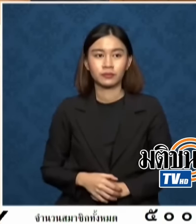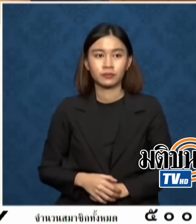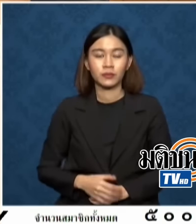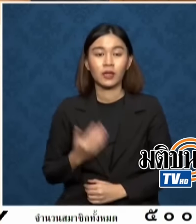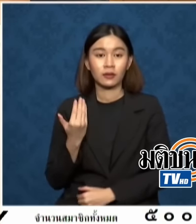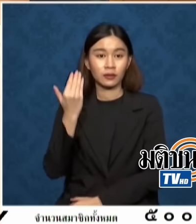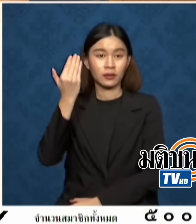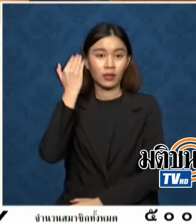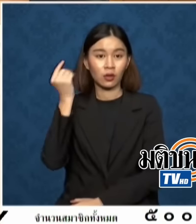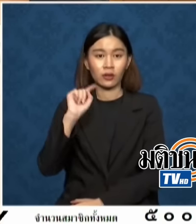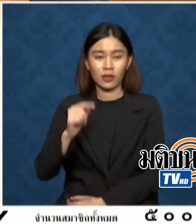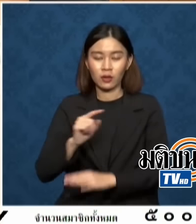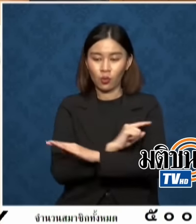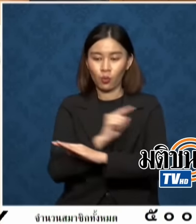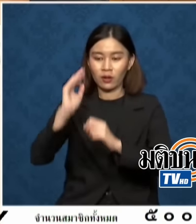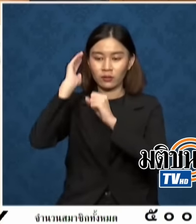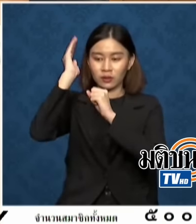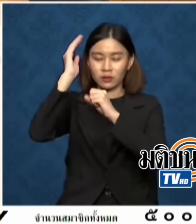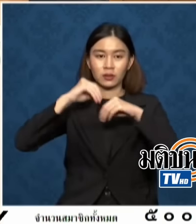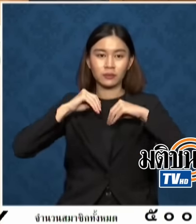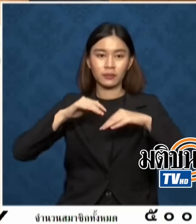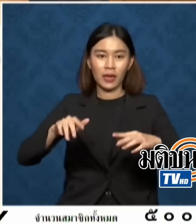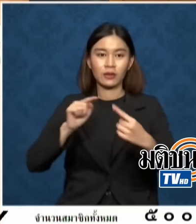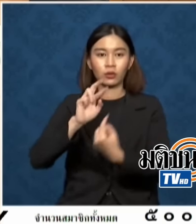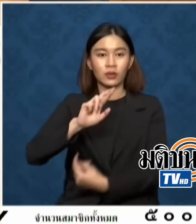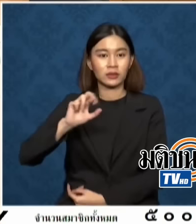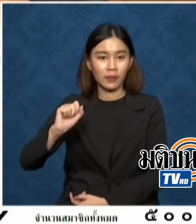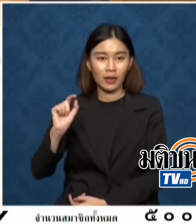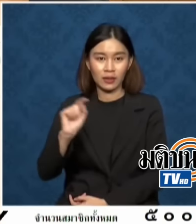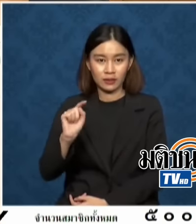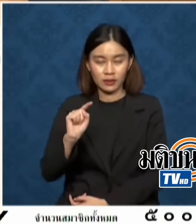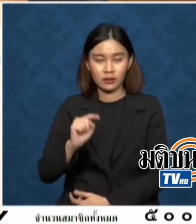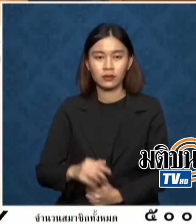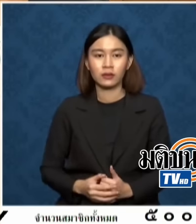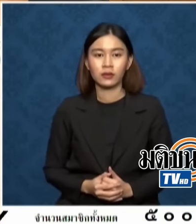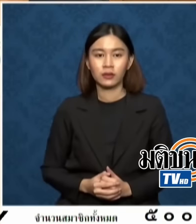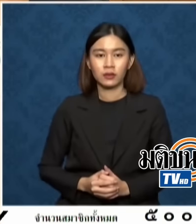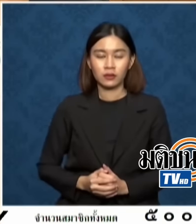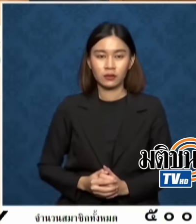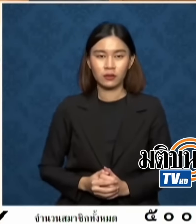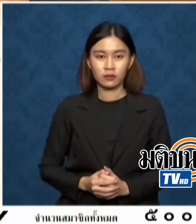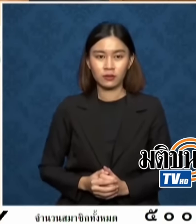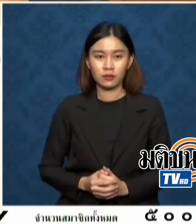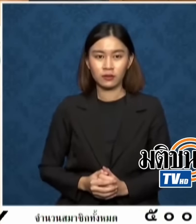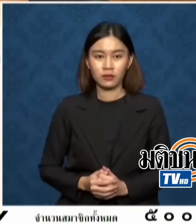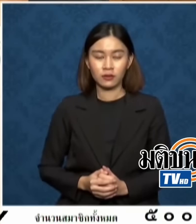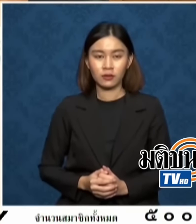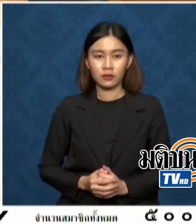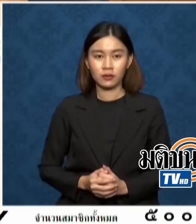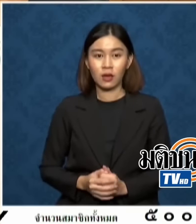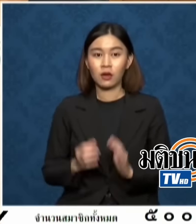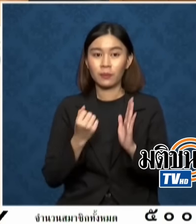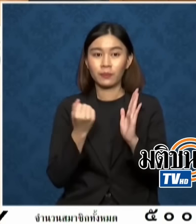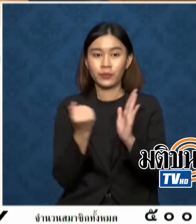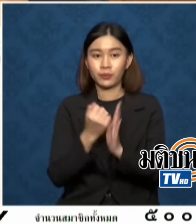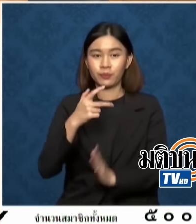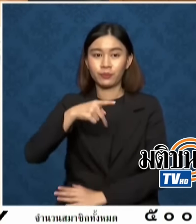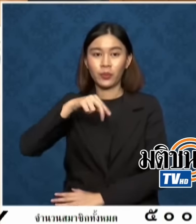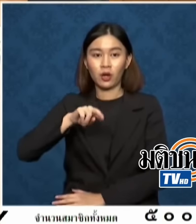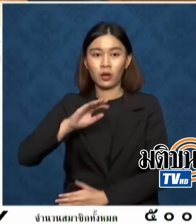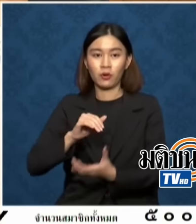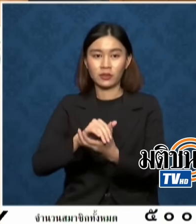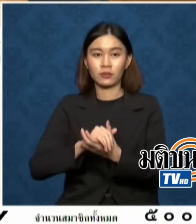แต่เดิมณวันที่เราแถลงต่อสภาว่าการตาพระราชบัญญัติส